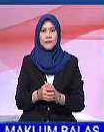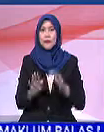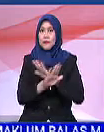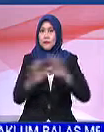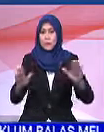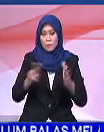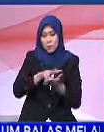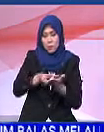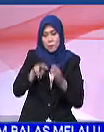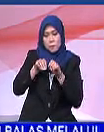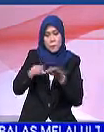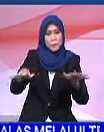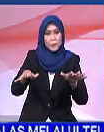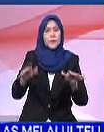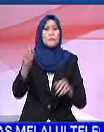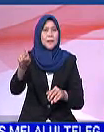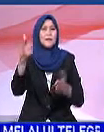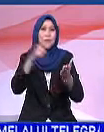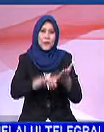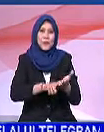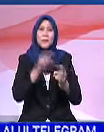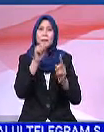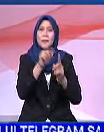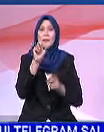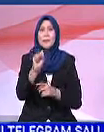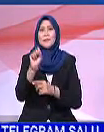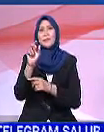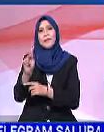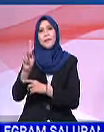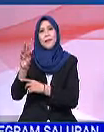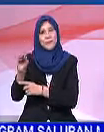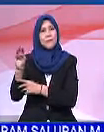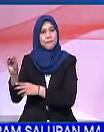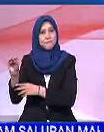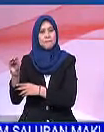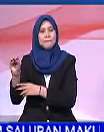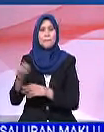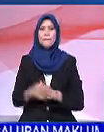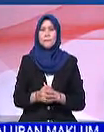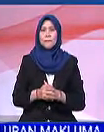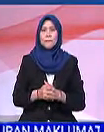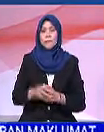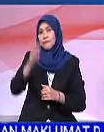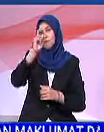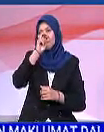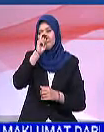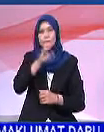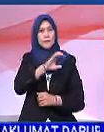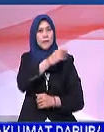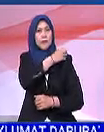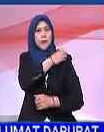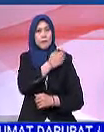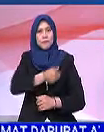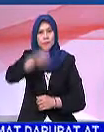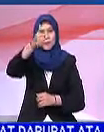Jangan tularkan. Lapor kepada Suruhanjaya Komunikasi dan Multimedia Malaysia SKMM. Tegas Ketua Pegawai